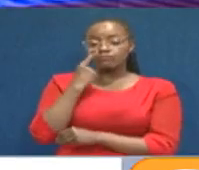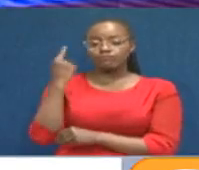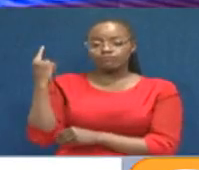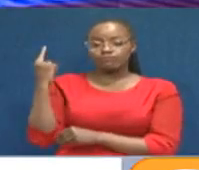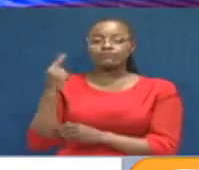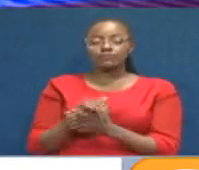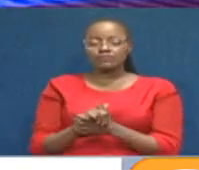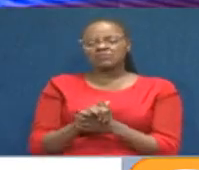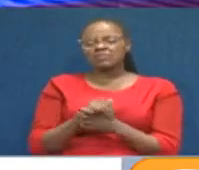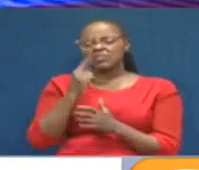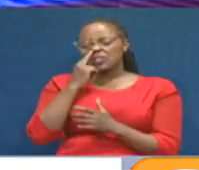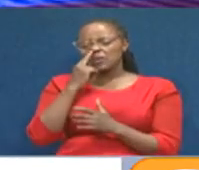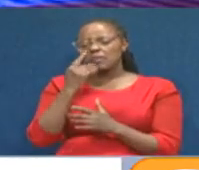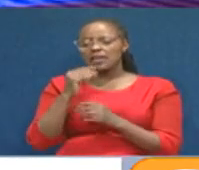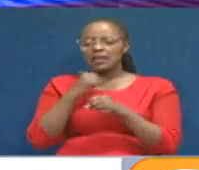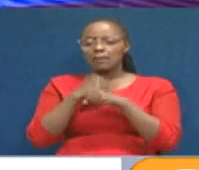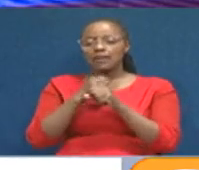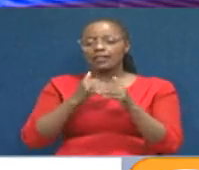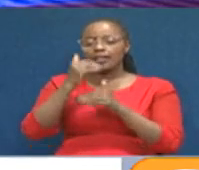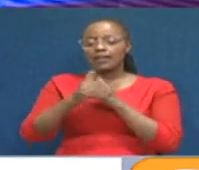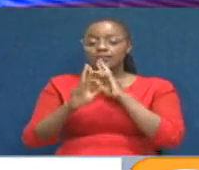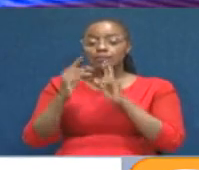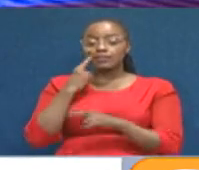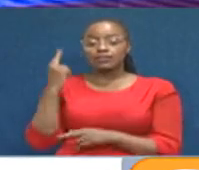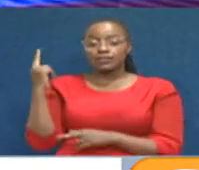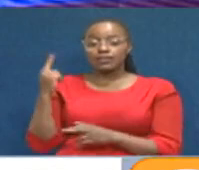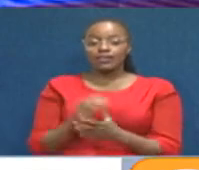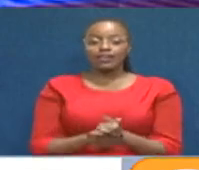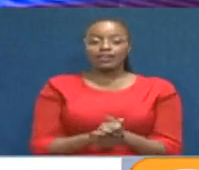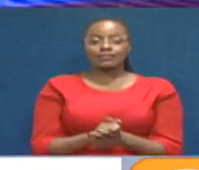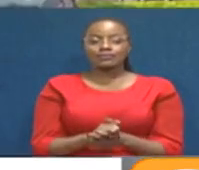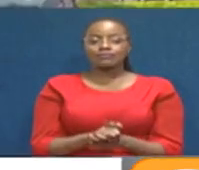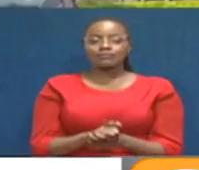Munene amekuwa nyumbani kwa kina Karua na kutuandalia taarifa ifuatayo.